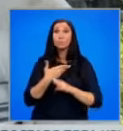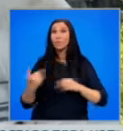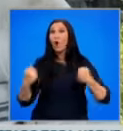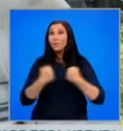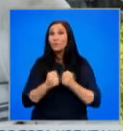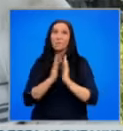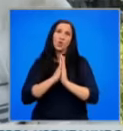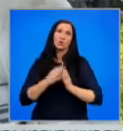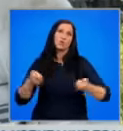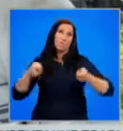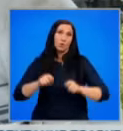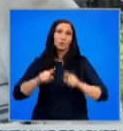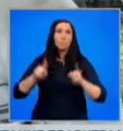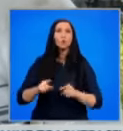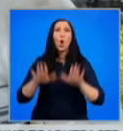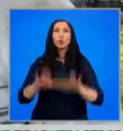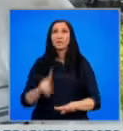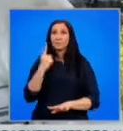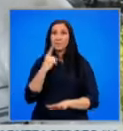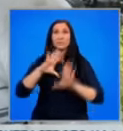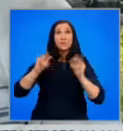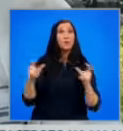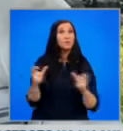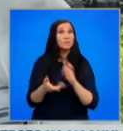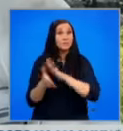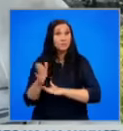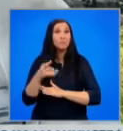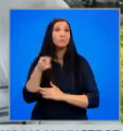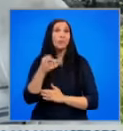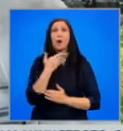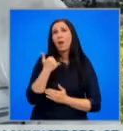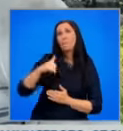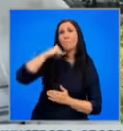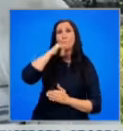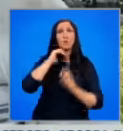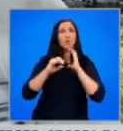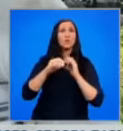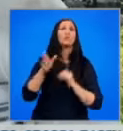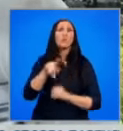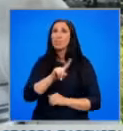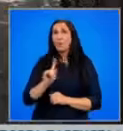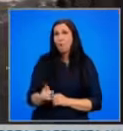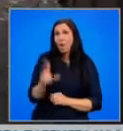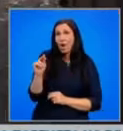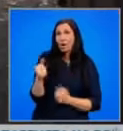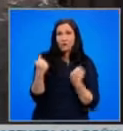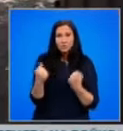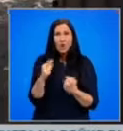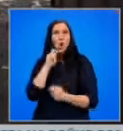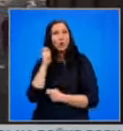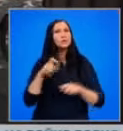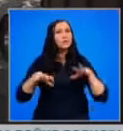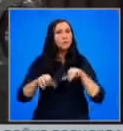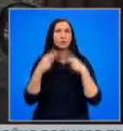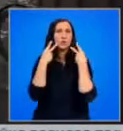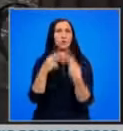по-скоро. Останах сам, цялото ми семейство замина. Тук нямаме мобилни комуникации и дори не мога да им кажа, че съм жив. Украинските